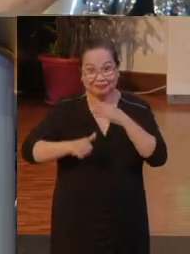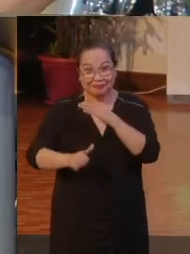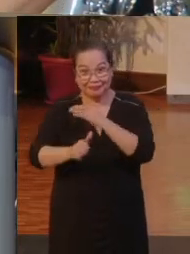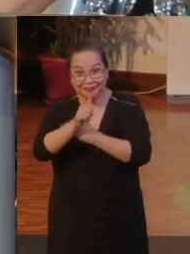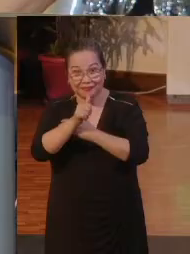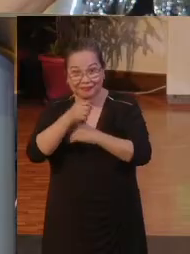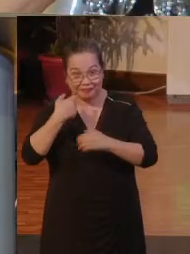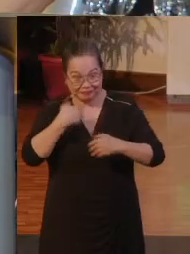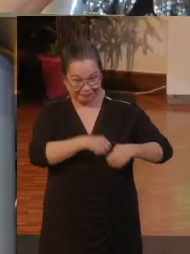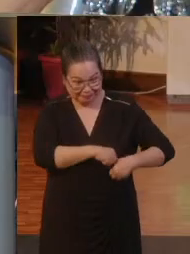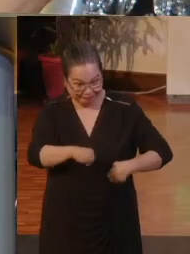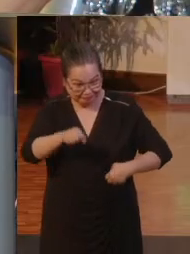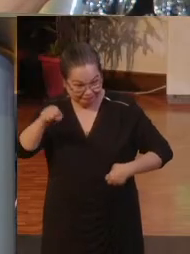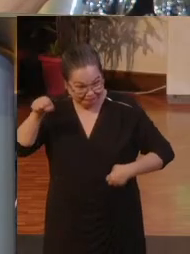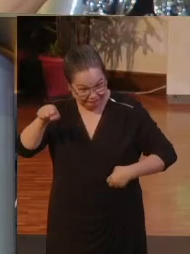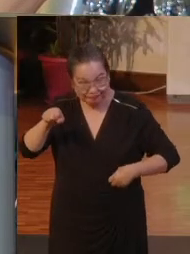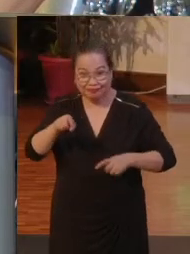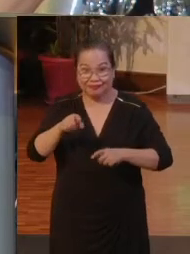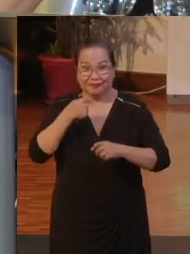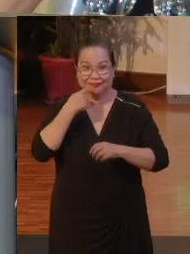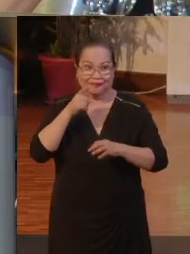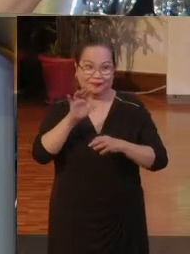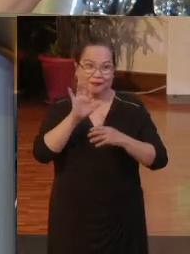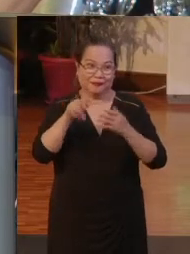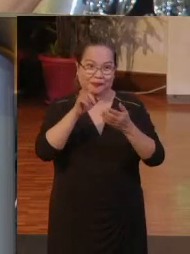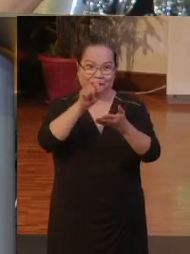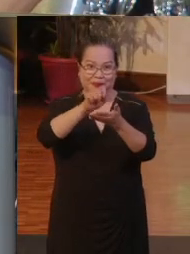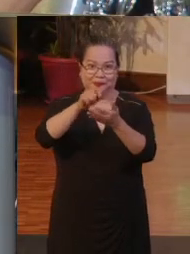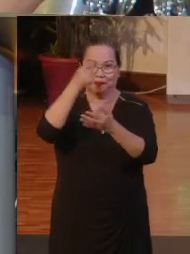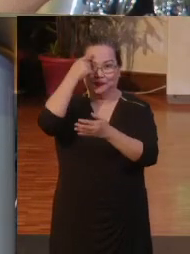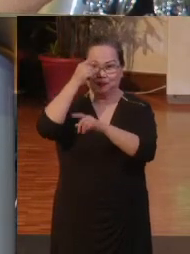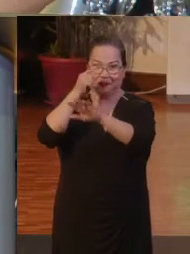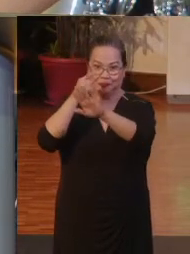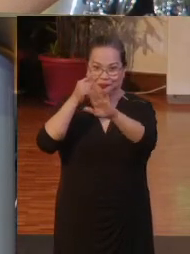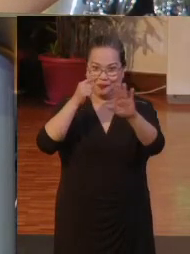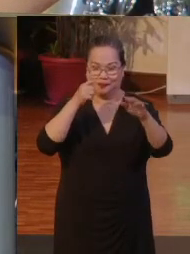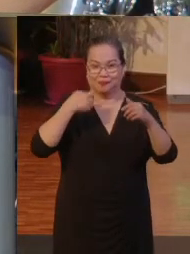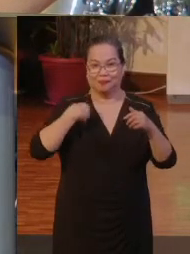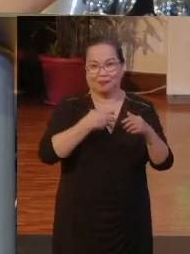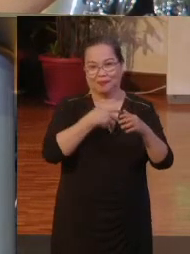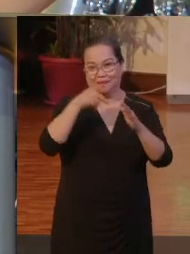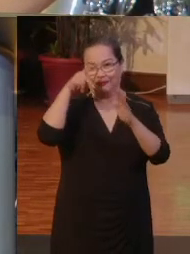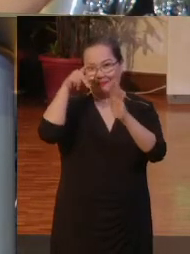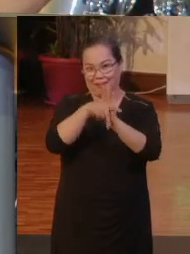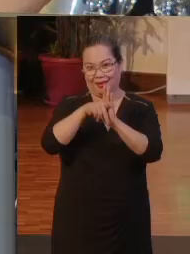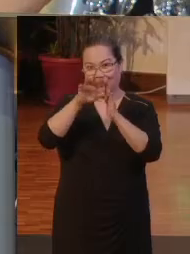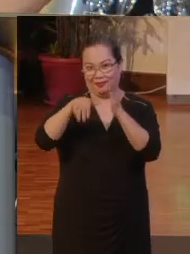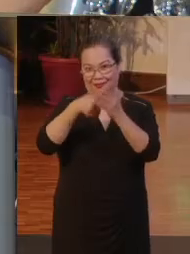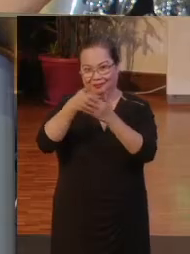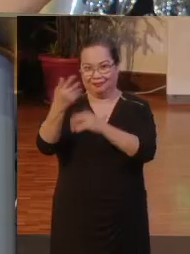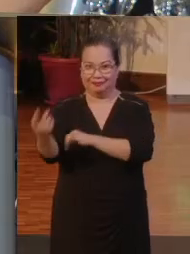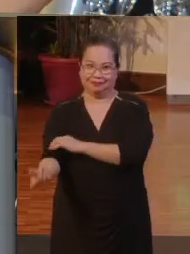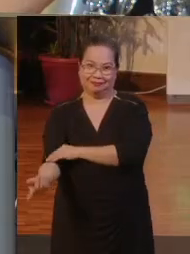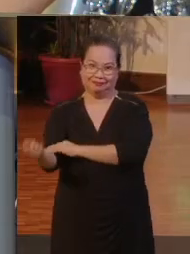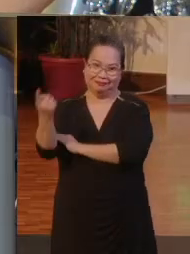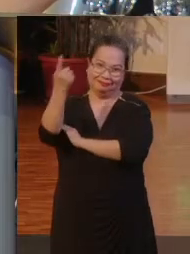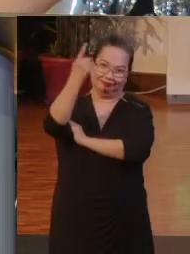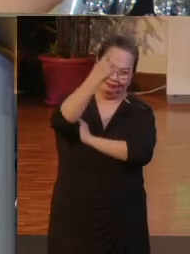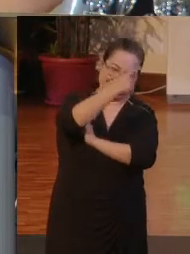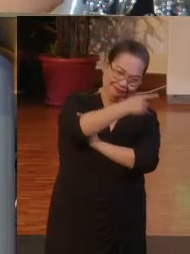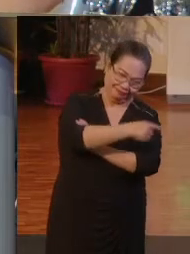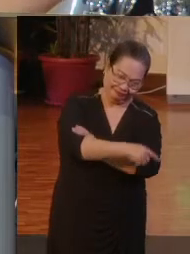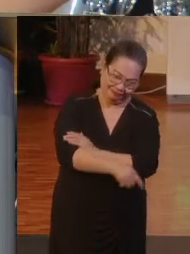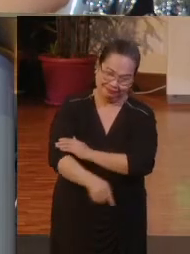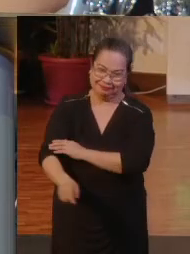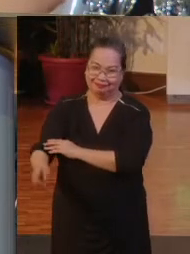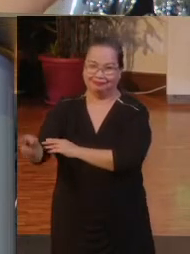or sword? As it is written, for your sake we are being killed all the day long. We are regarded